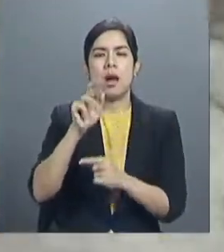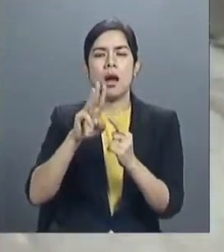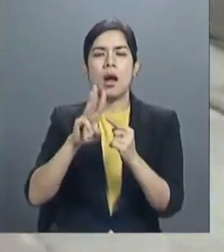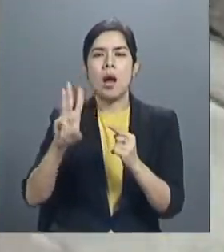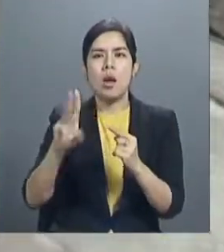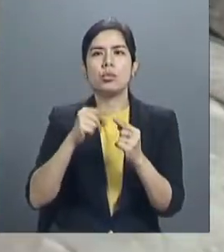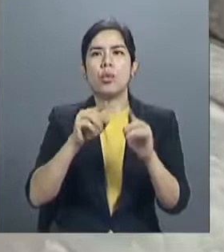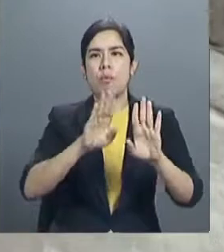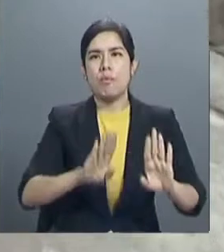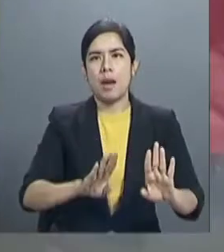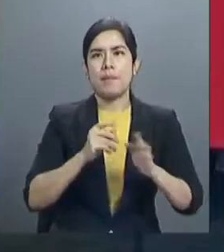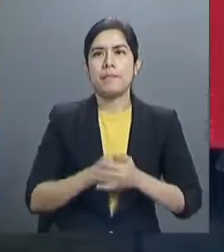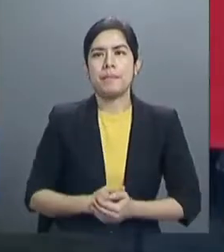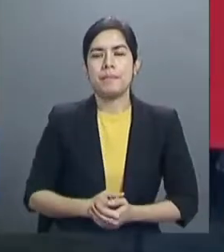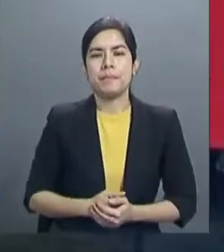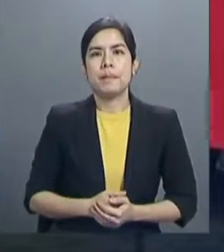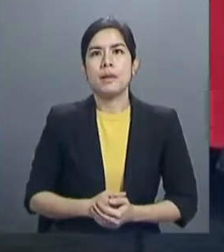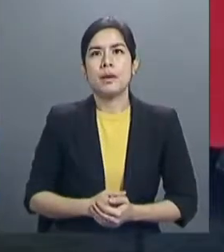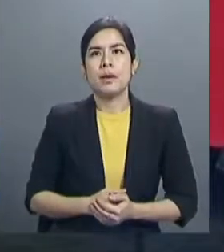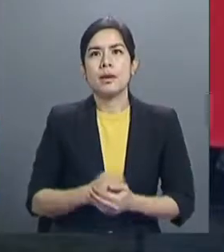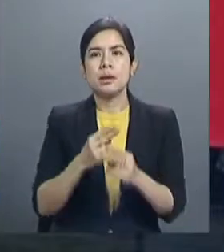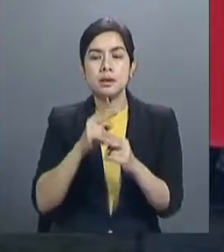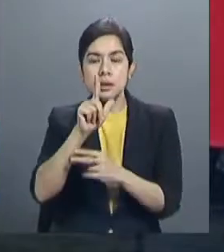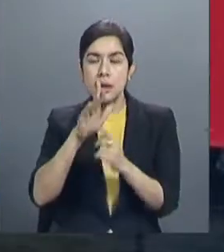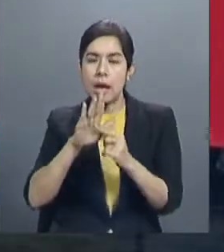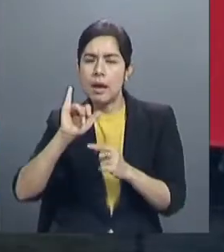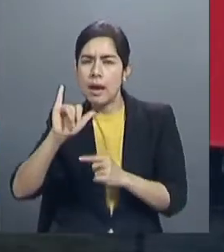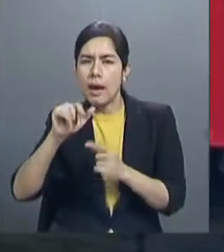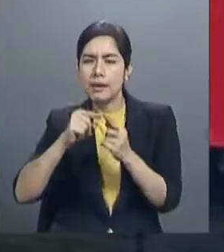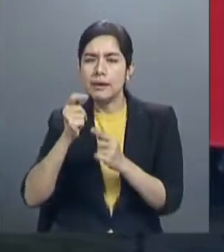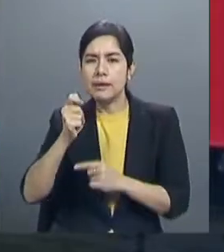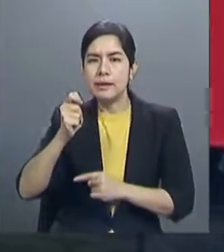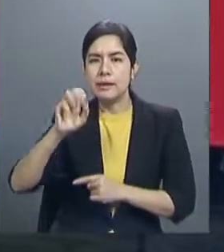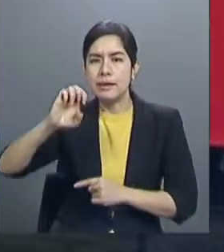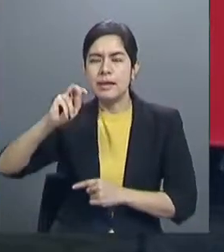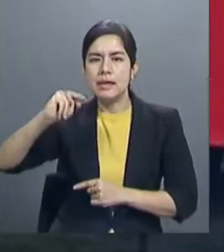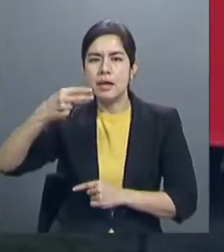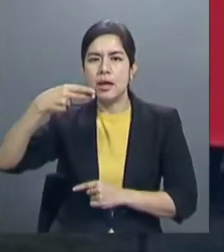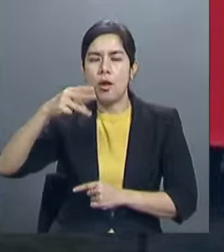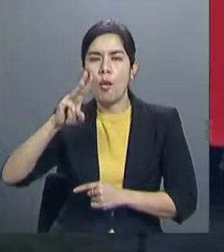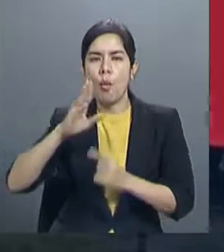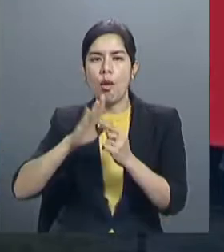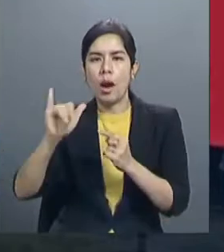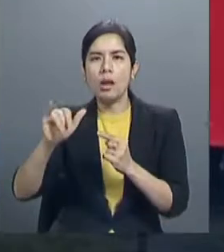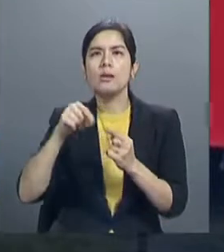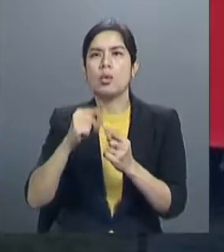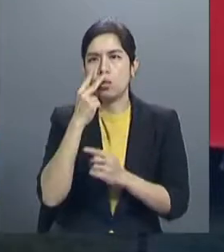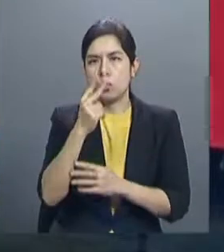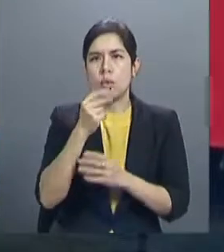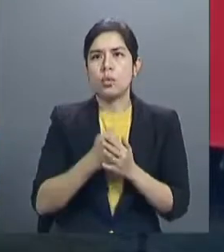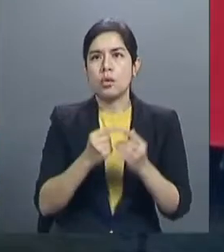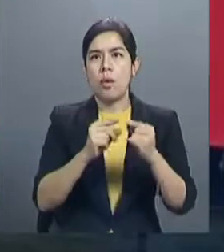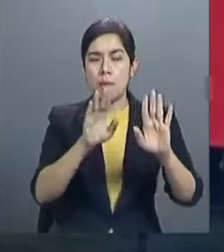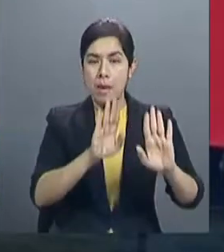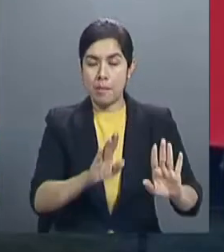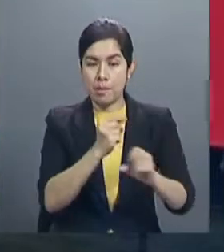ใต้อิงบักหวายผู้เฒ่าโบราณตะกี้ไปเห็นลูกหวายอยู่นําป่าไปเห็นเปลือกมันงามเพิ่นก็เลยมาแกะใส่เขาควายลอง